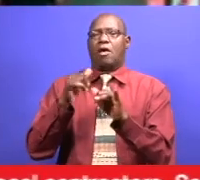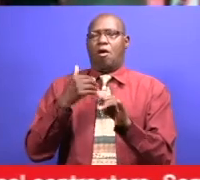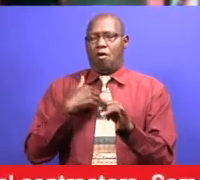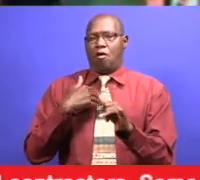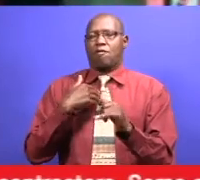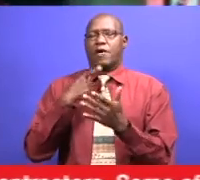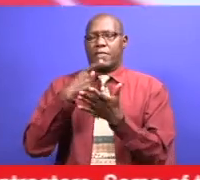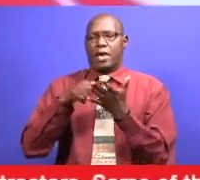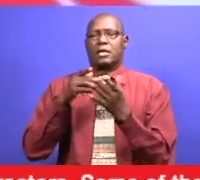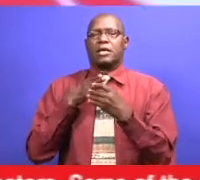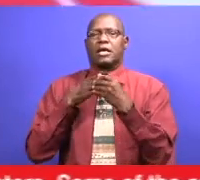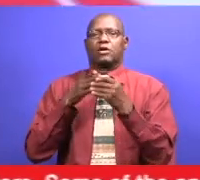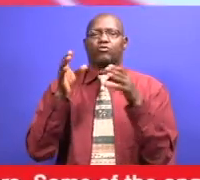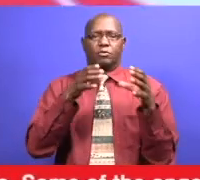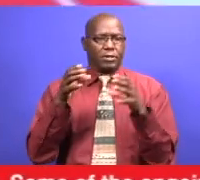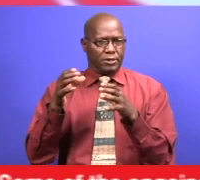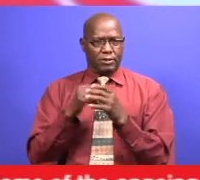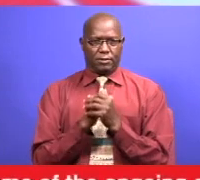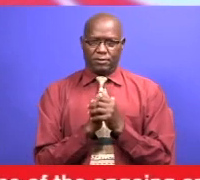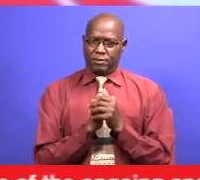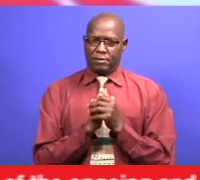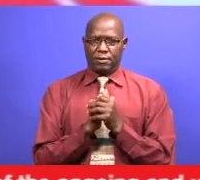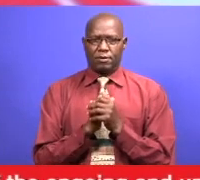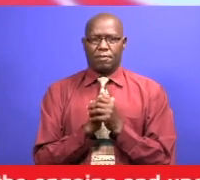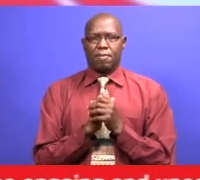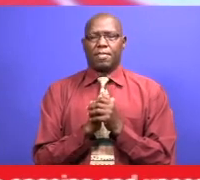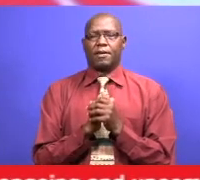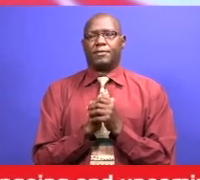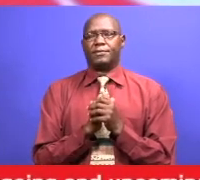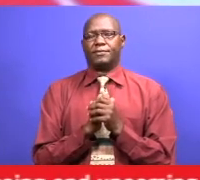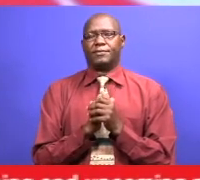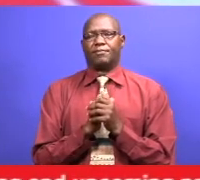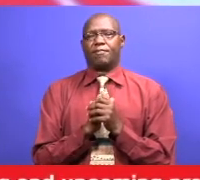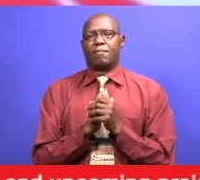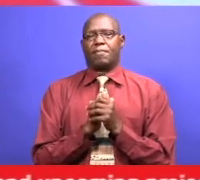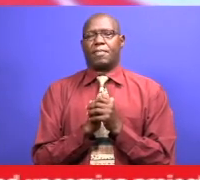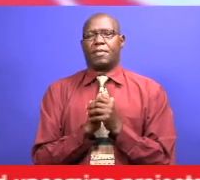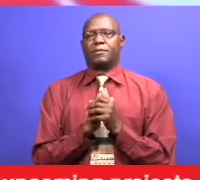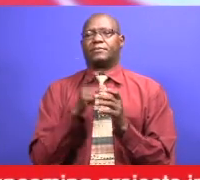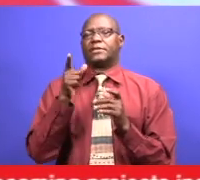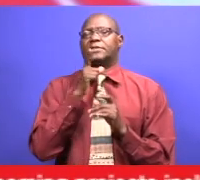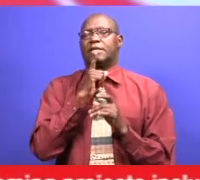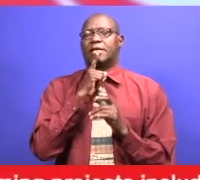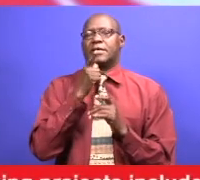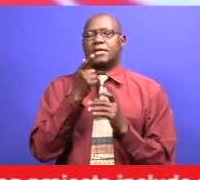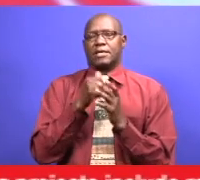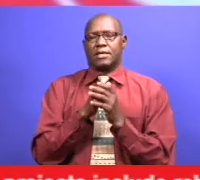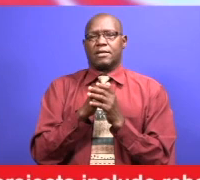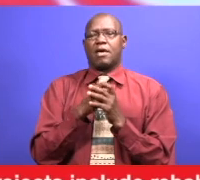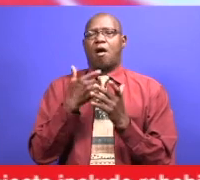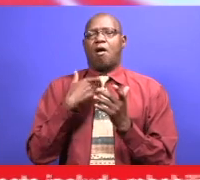of the party. Kwa hivyo vile walimtoa Kenan, wakasema because alikuwa one of us, kwa